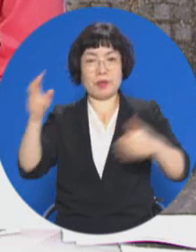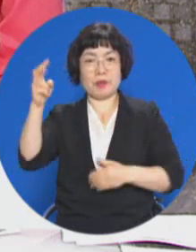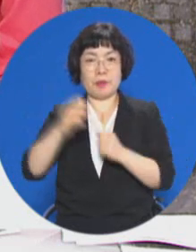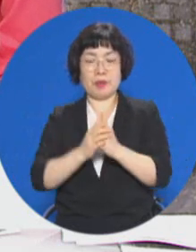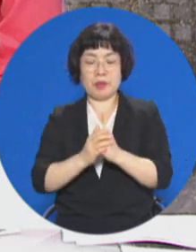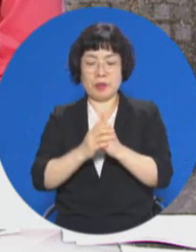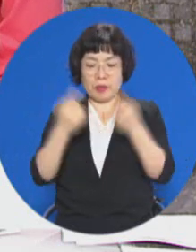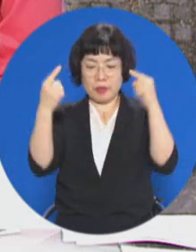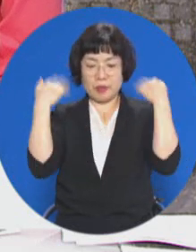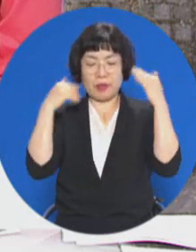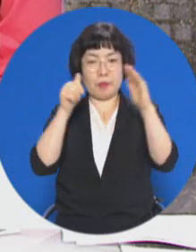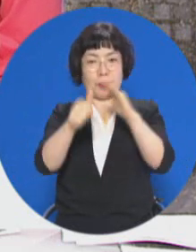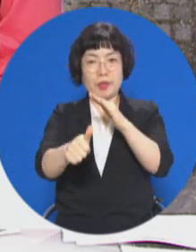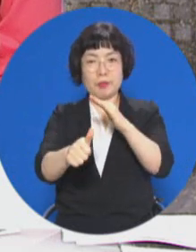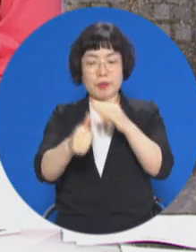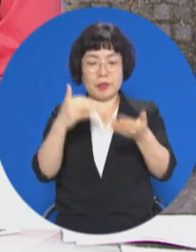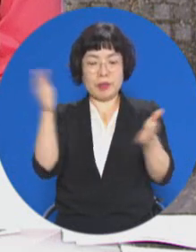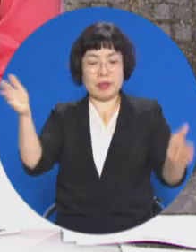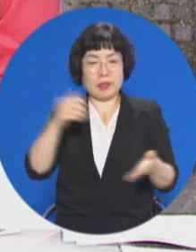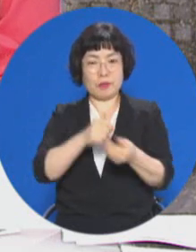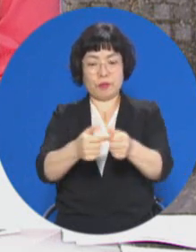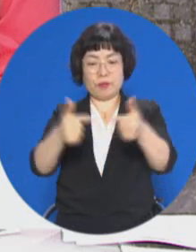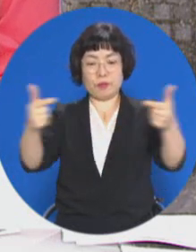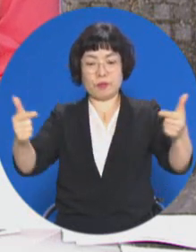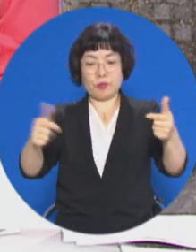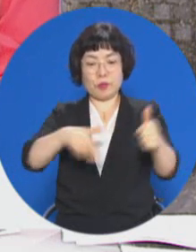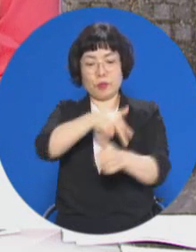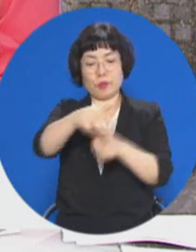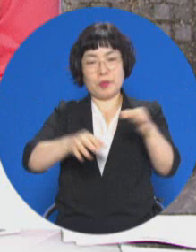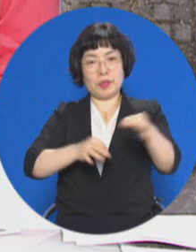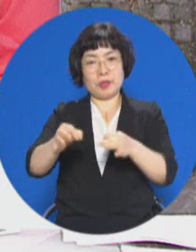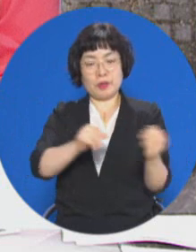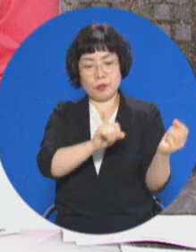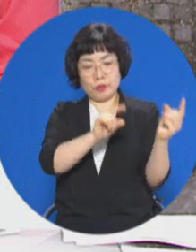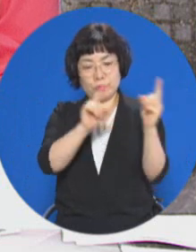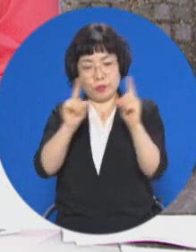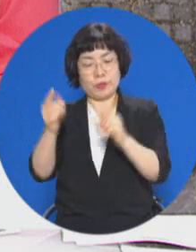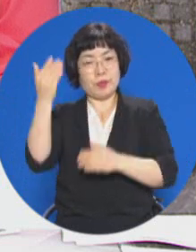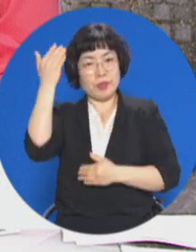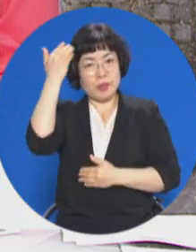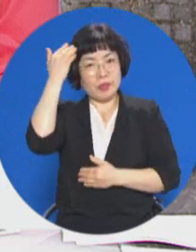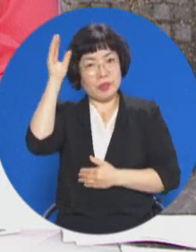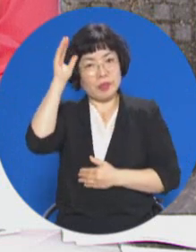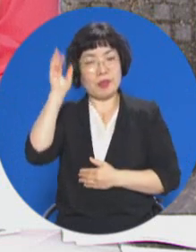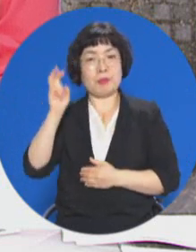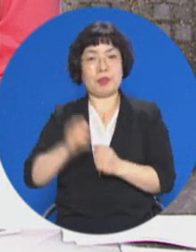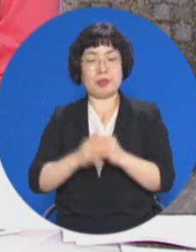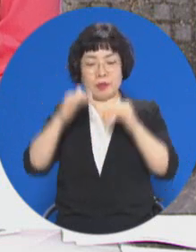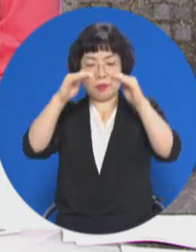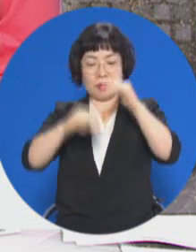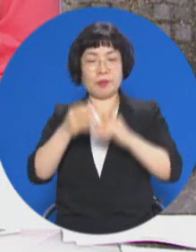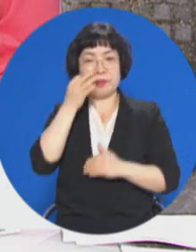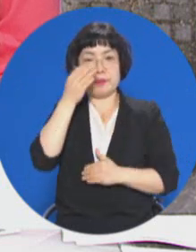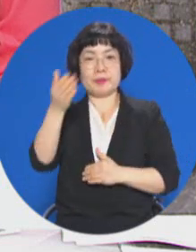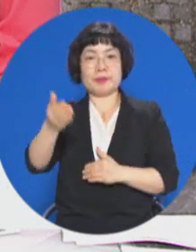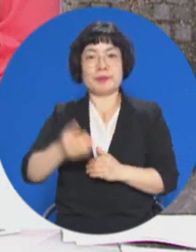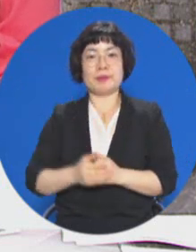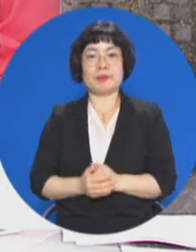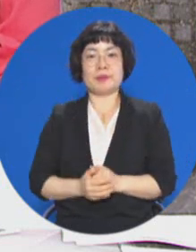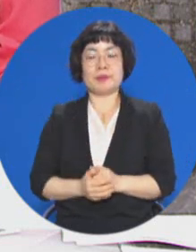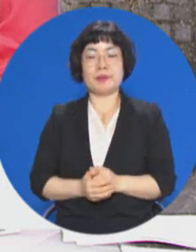벌써 캠퍼스를 찾는 학생들이 늘기 시작했고 대학 주변 상권도 활기를 기대하는 모습입니다. 이재원 기자가